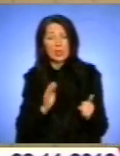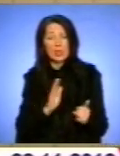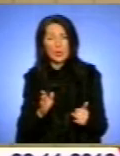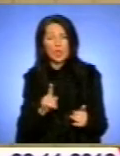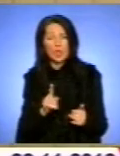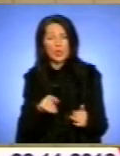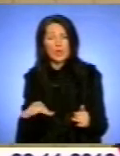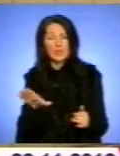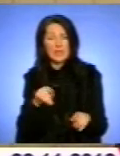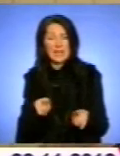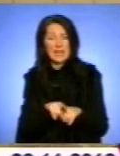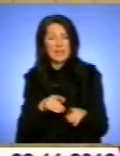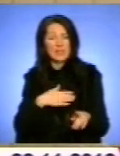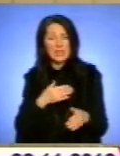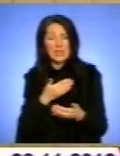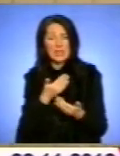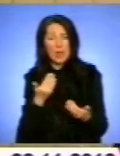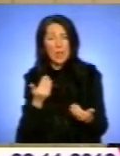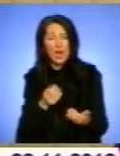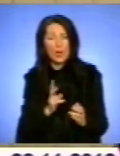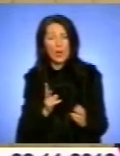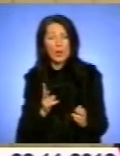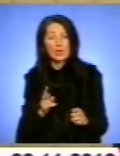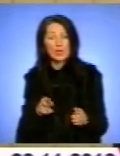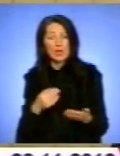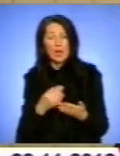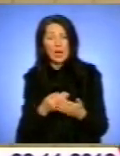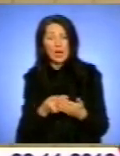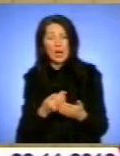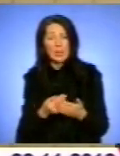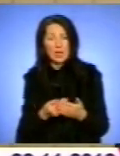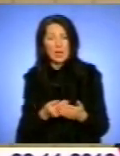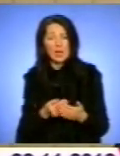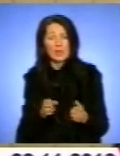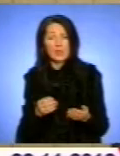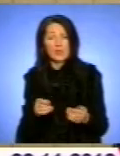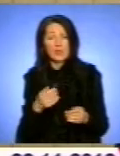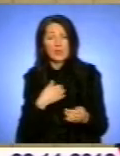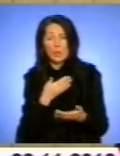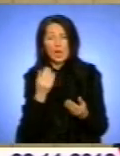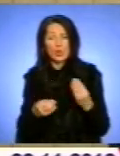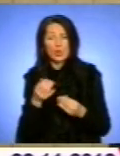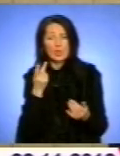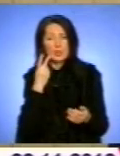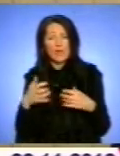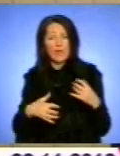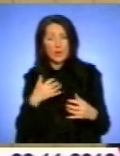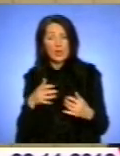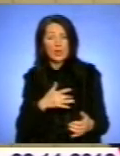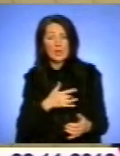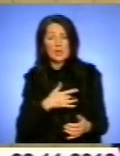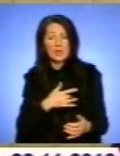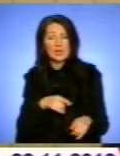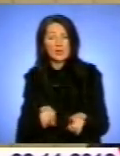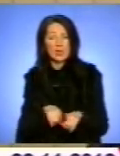що все-таки у нас немає якогось шаблону, у нас немає штучності. Ми завжди хвилююче і з серцем, і з